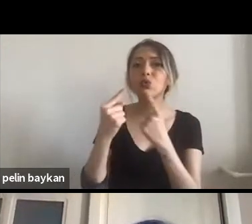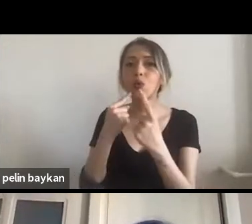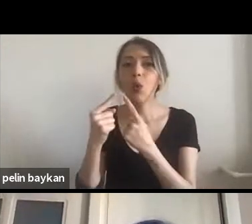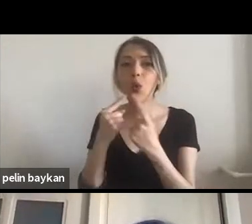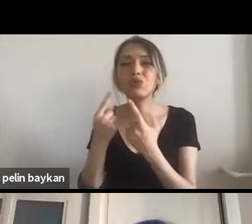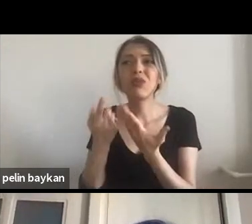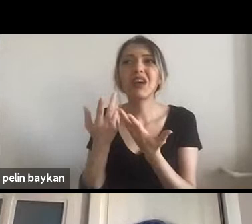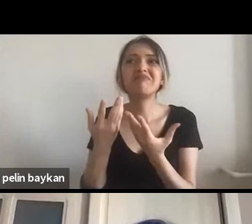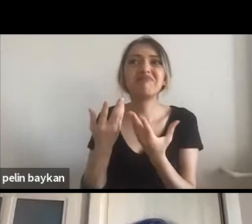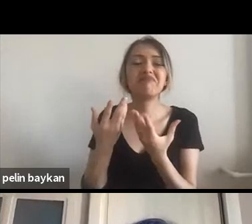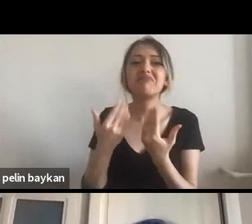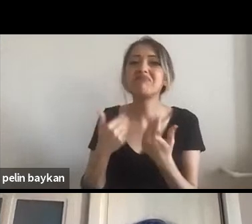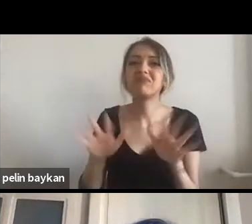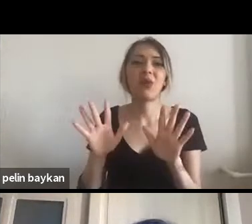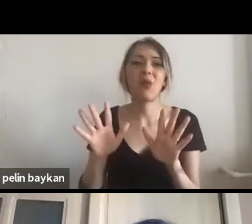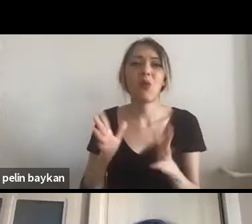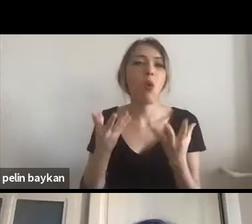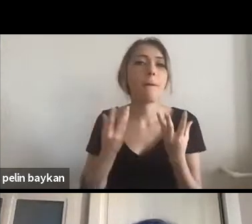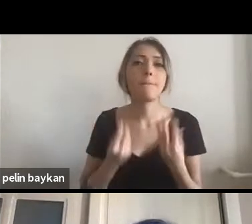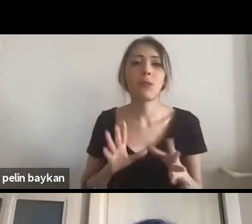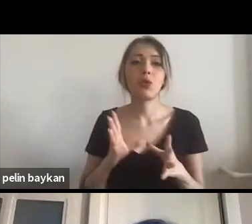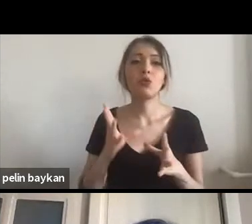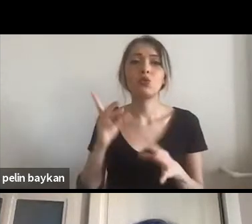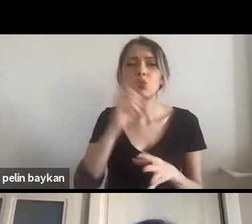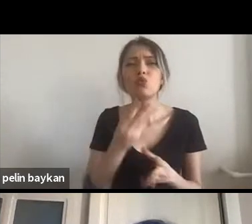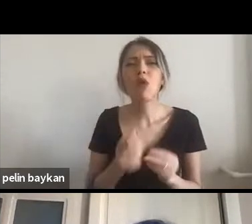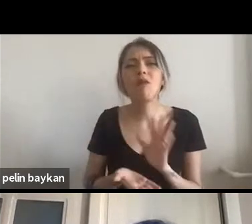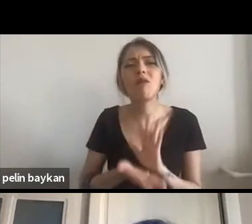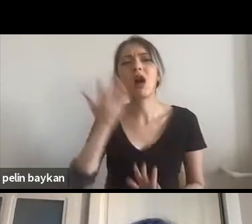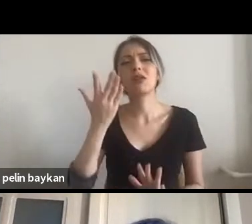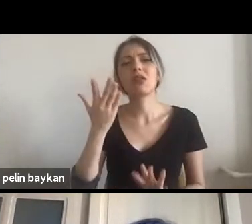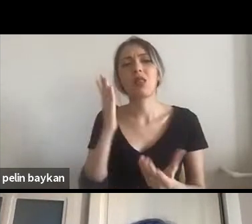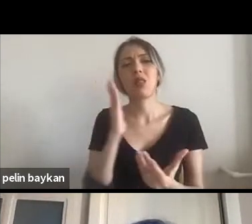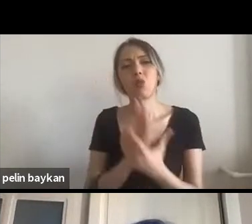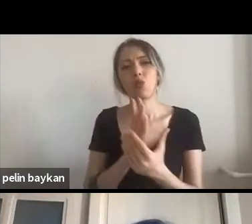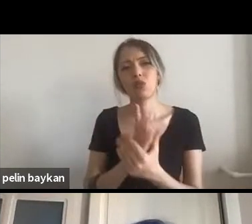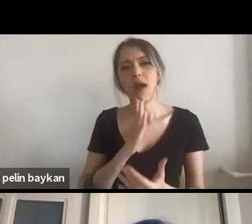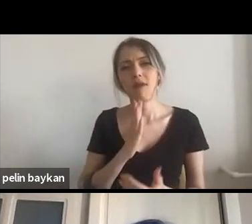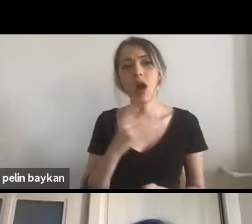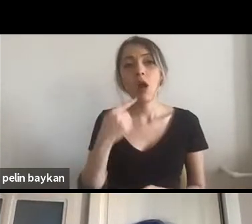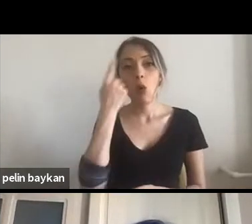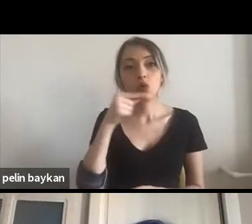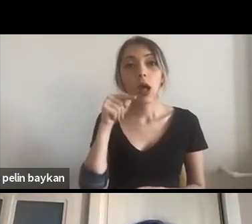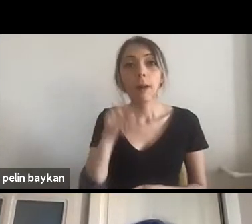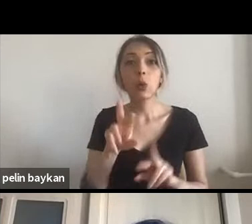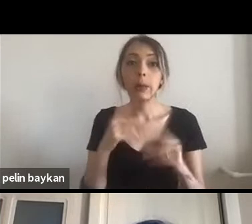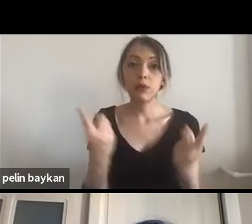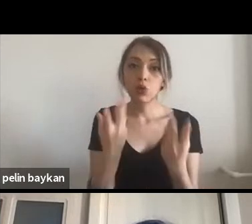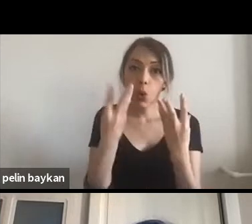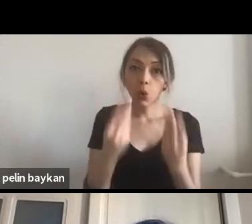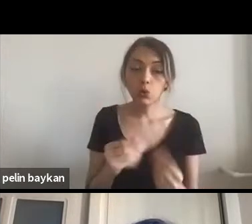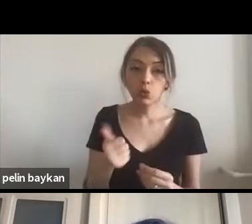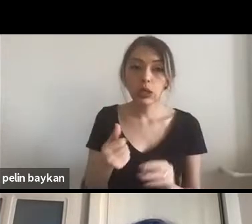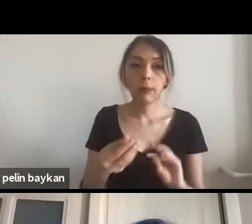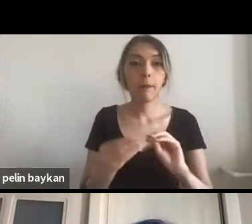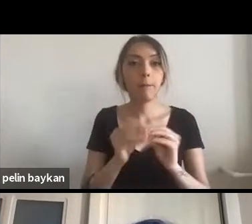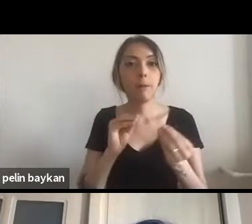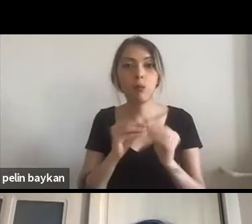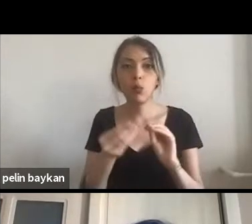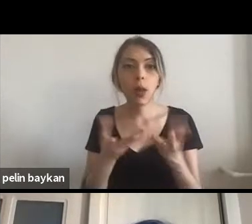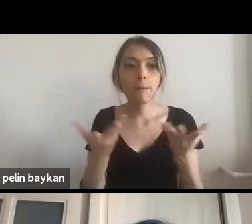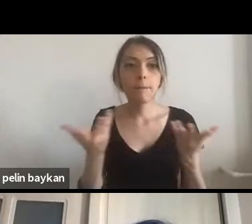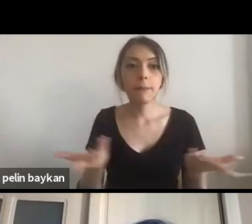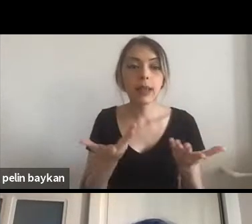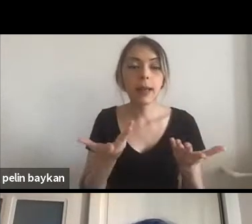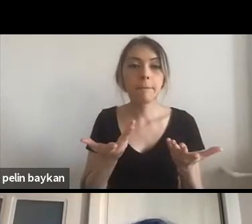yok diyebiliriz, imkansız hatta. Çünkü çok fazla şey var. Bu gibi durumlarda biz eğer sorunun göründüğünden